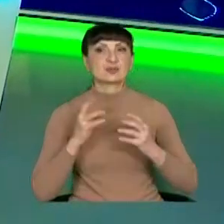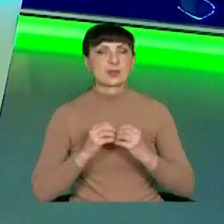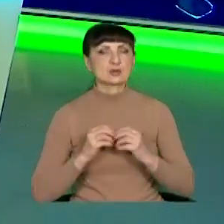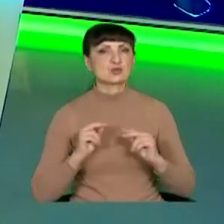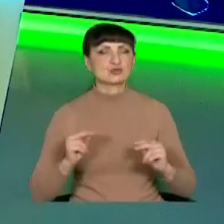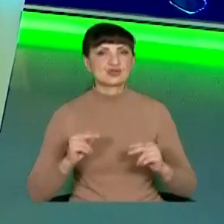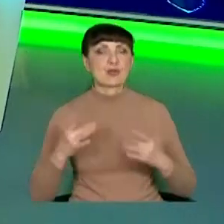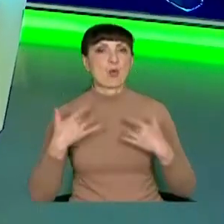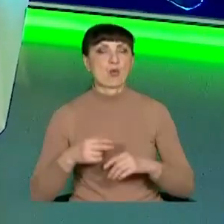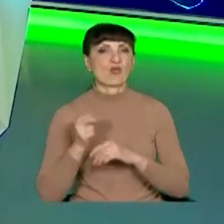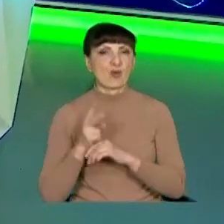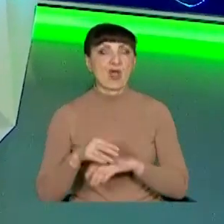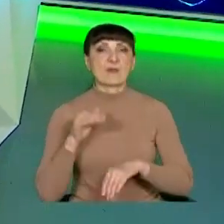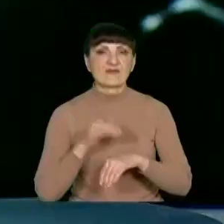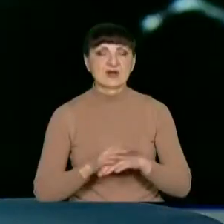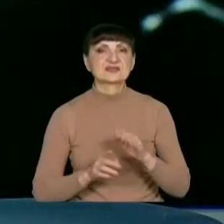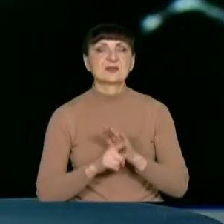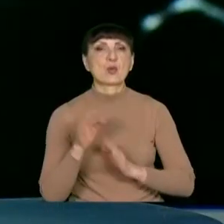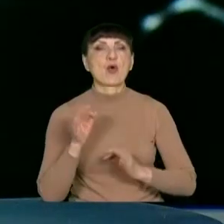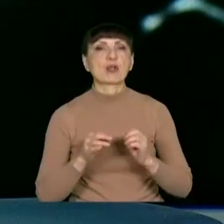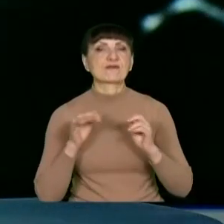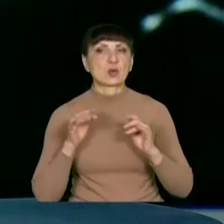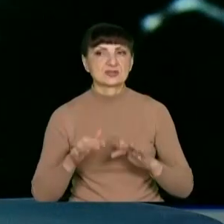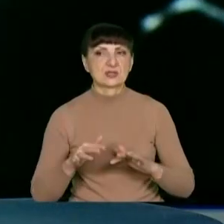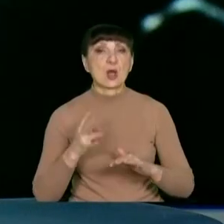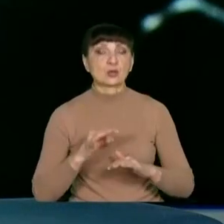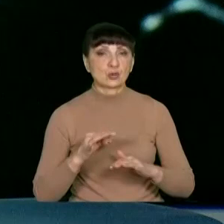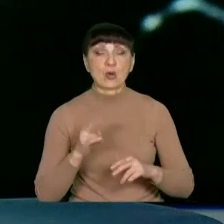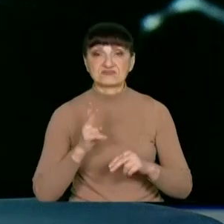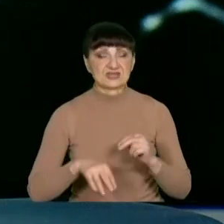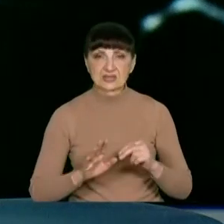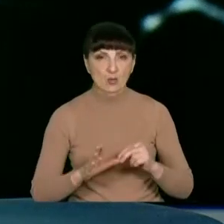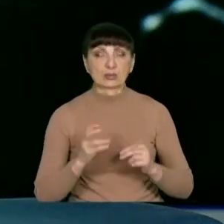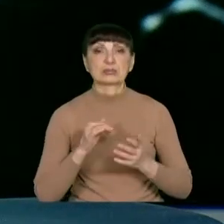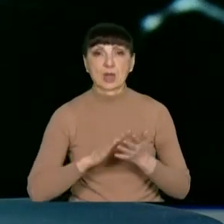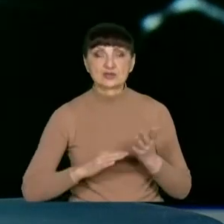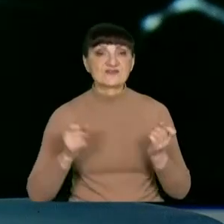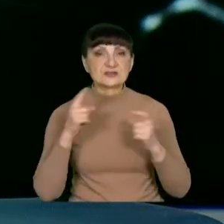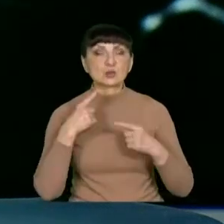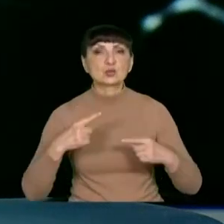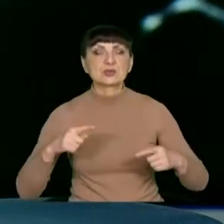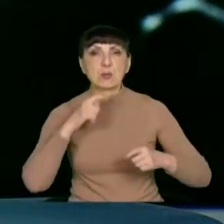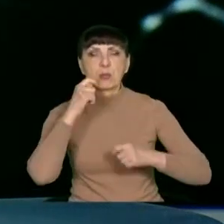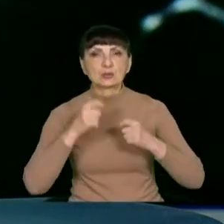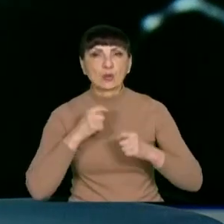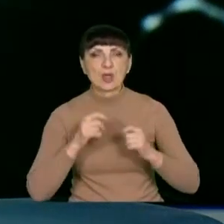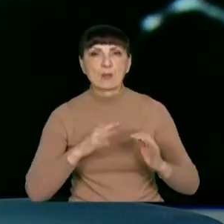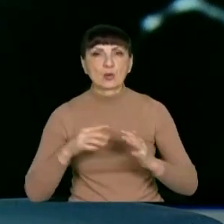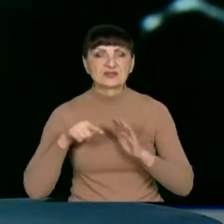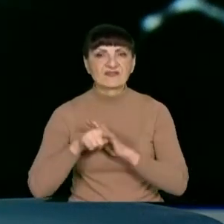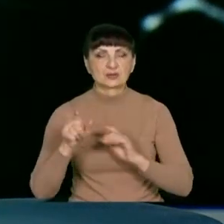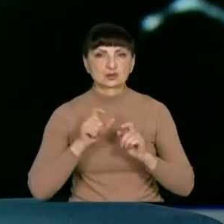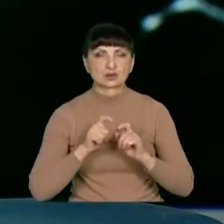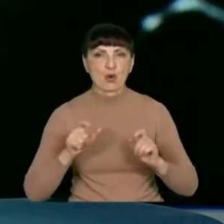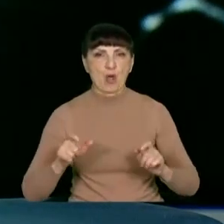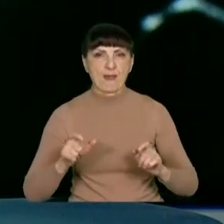учителя уволили, а по факту завели уголовное дело. Но на этом все не закончилось. Выяснились и другие подробности происходящего в стенах